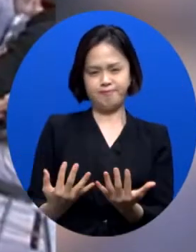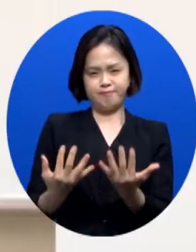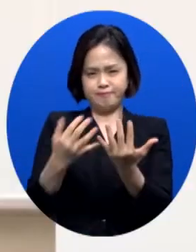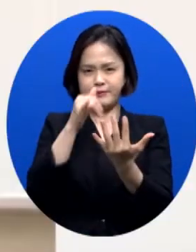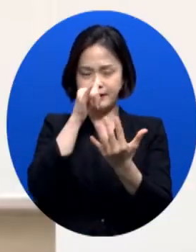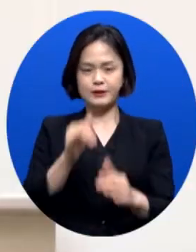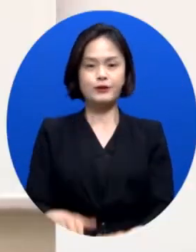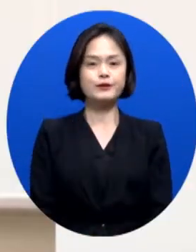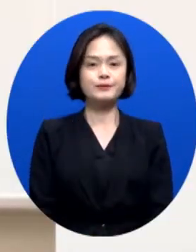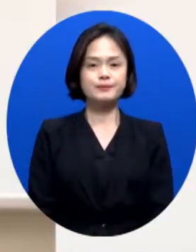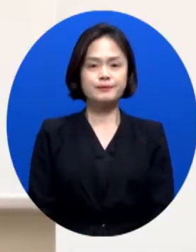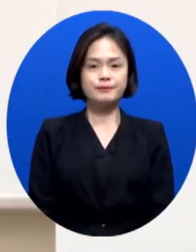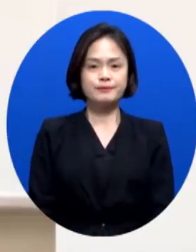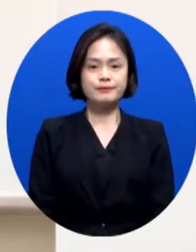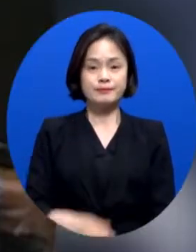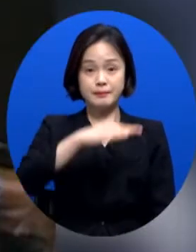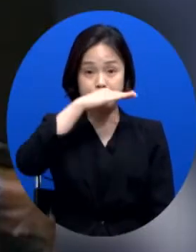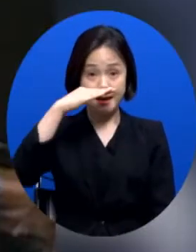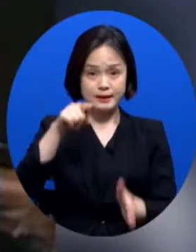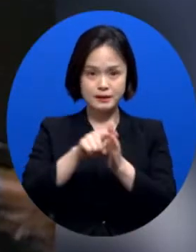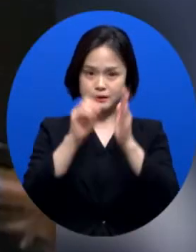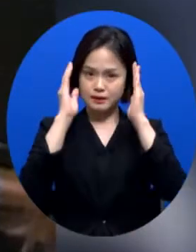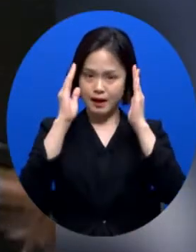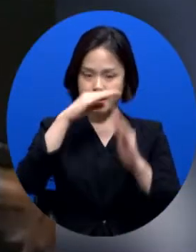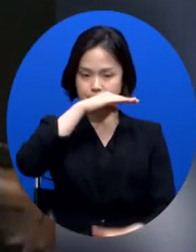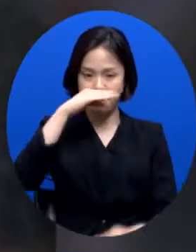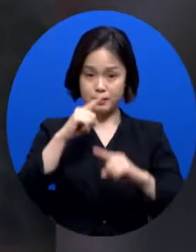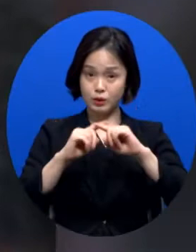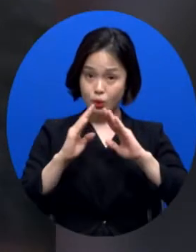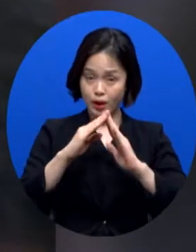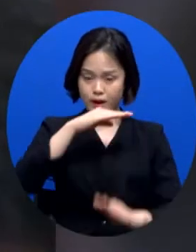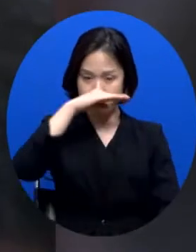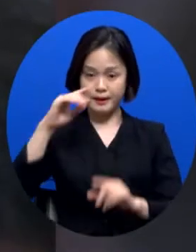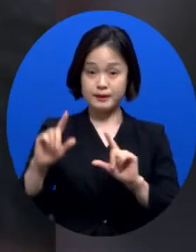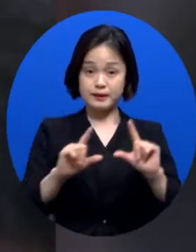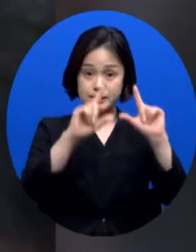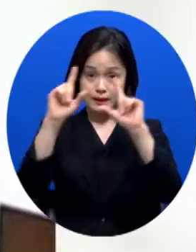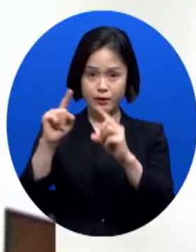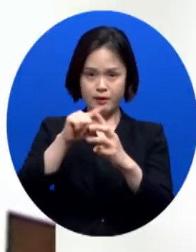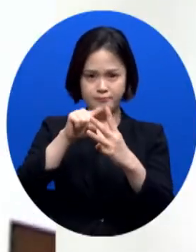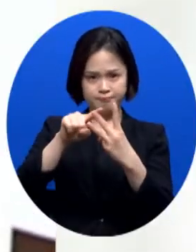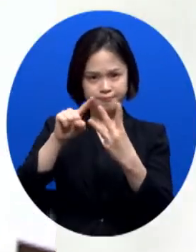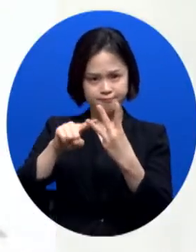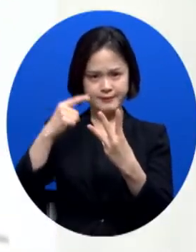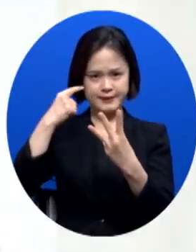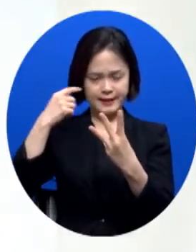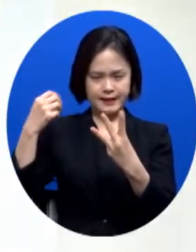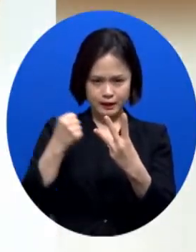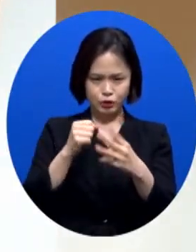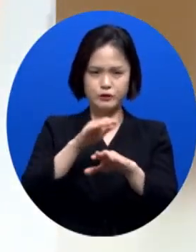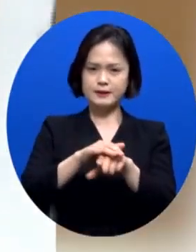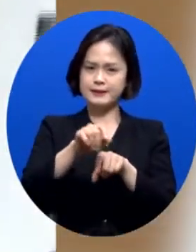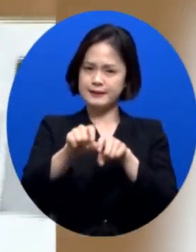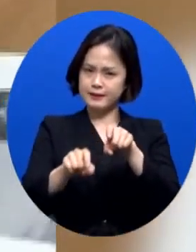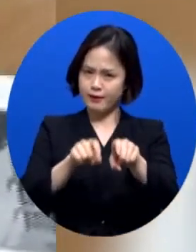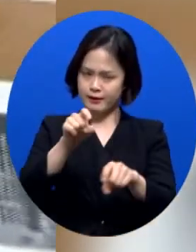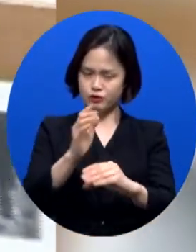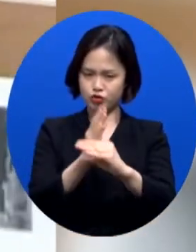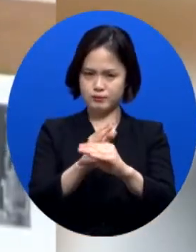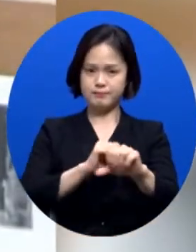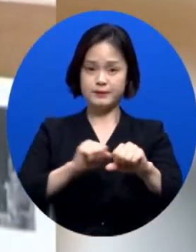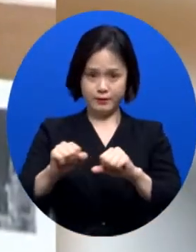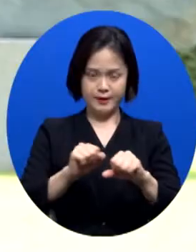일꾼을 양성하며 바른 신학, 바른 교회, 바른 생활의 총회 이념을 실현하는 중심적 역할을